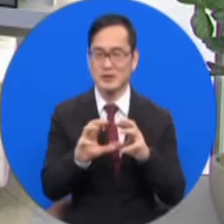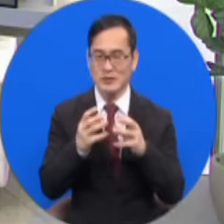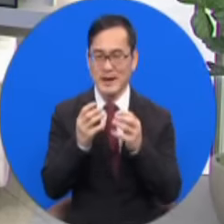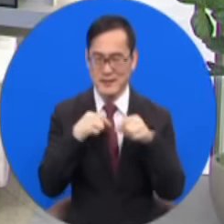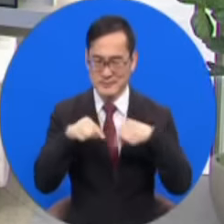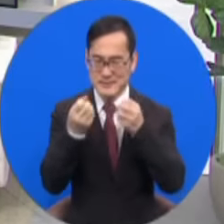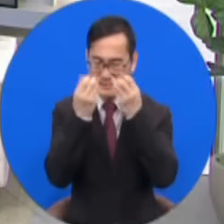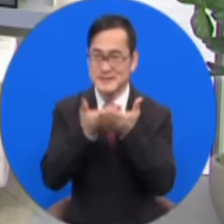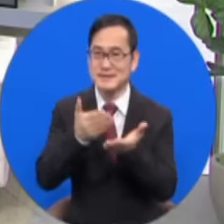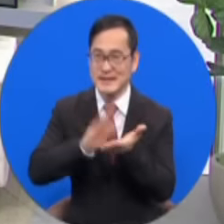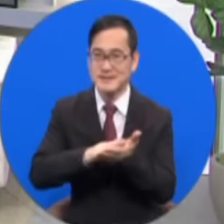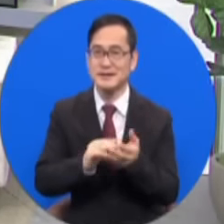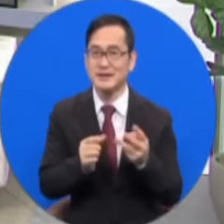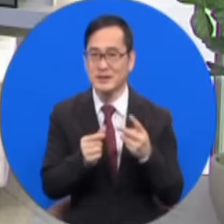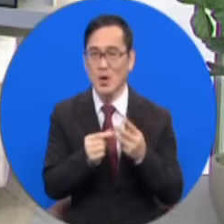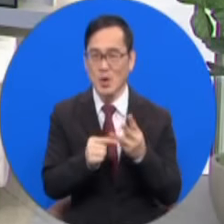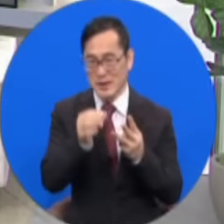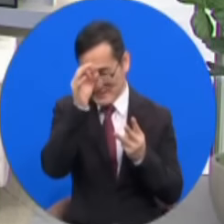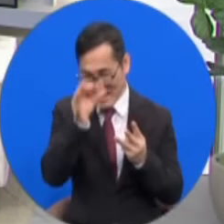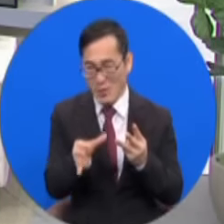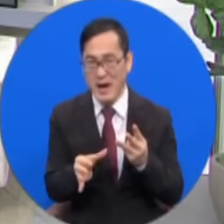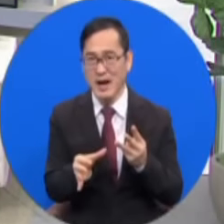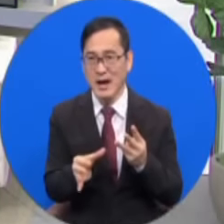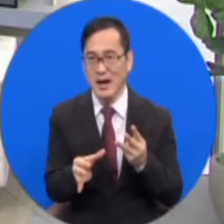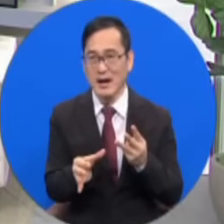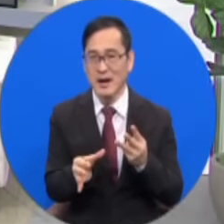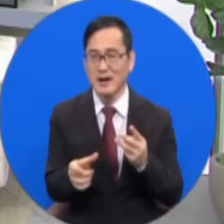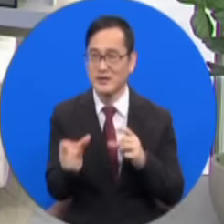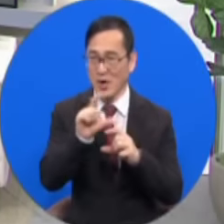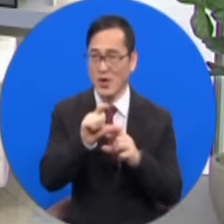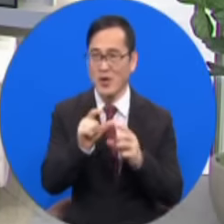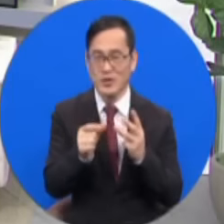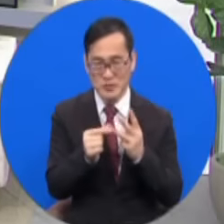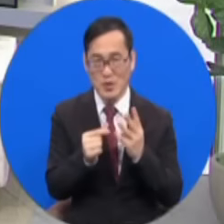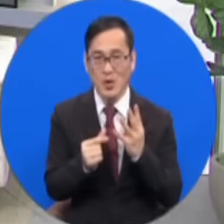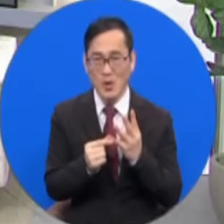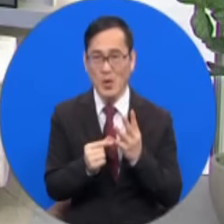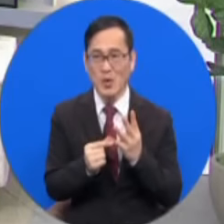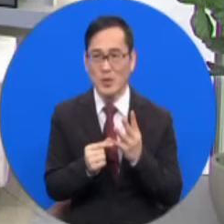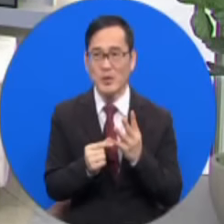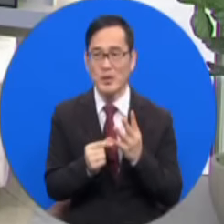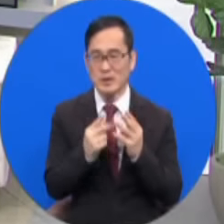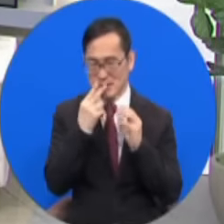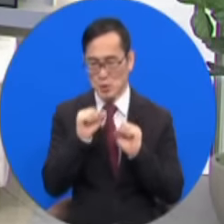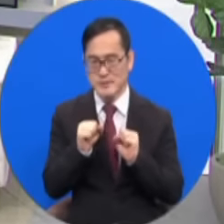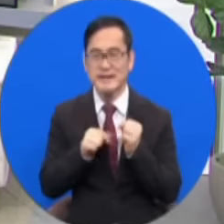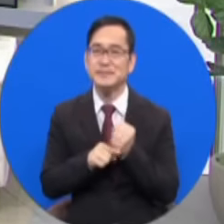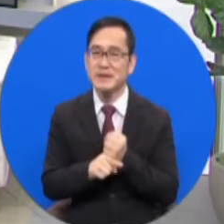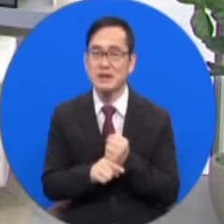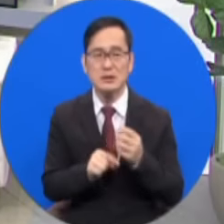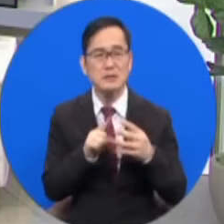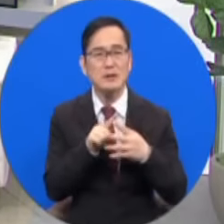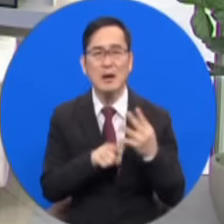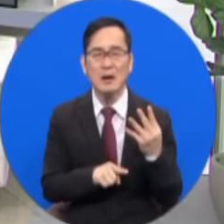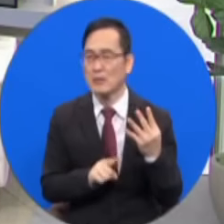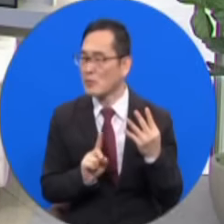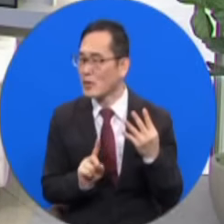저희가 받아봤습니다 과연 누가 결정구를 준비했을까 자 사과 플러스 사과 플러스 이게 어떤